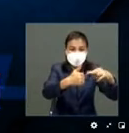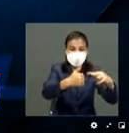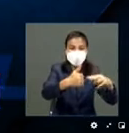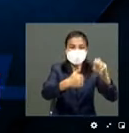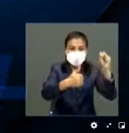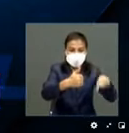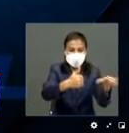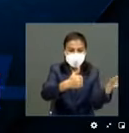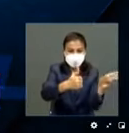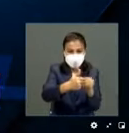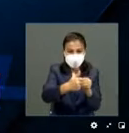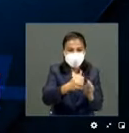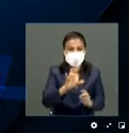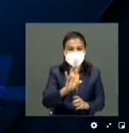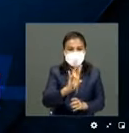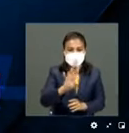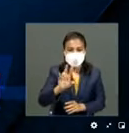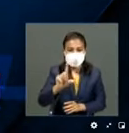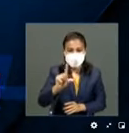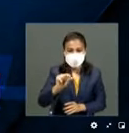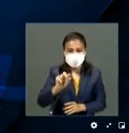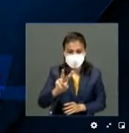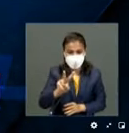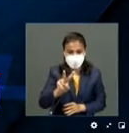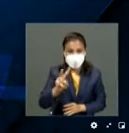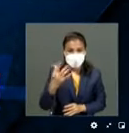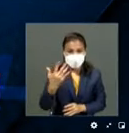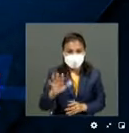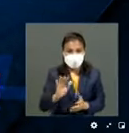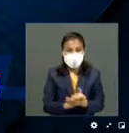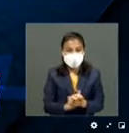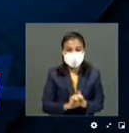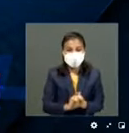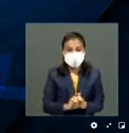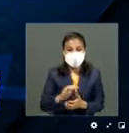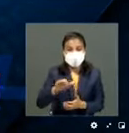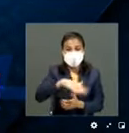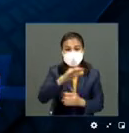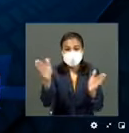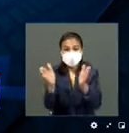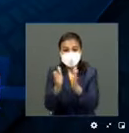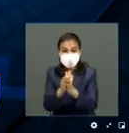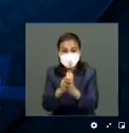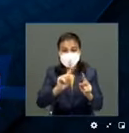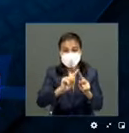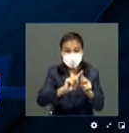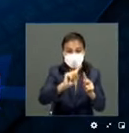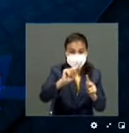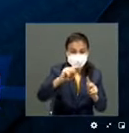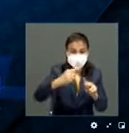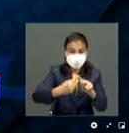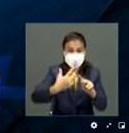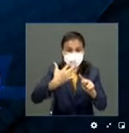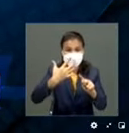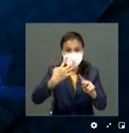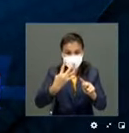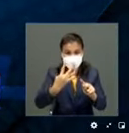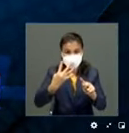เชื้อ722รายเนี่ยนะคะโดยยอดผู้ป่วยสะสม1เมษายนถึงปัจจุบันนับเป็